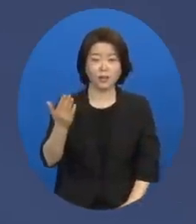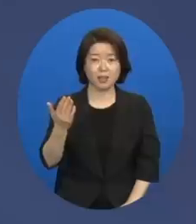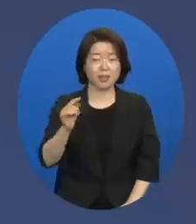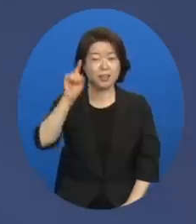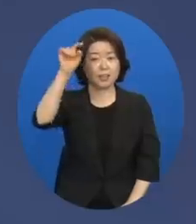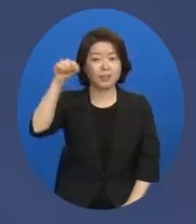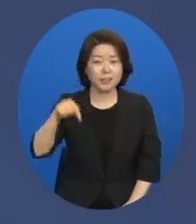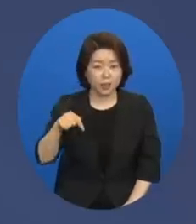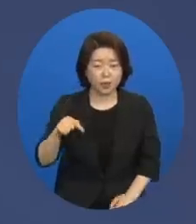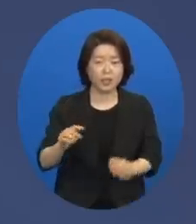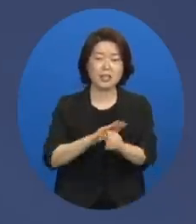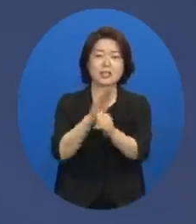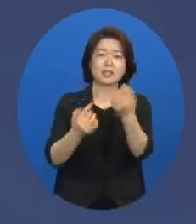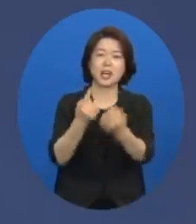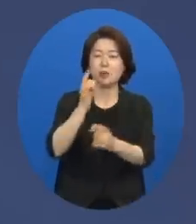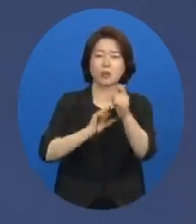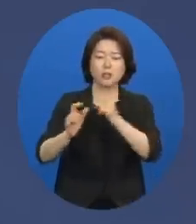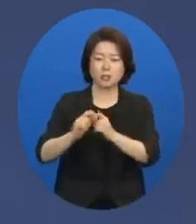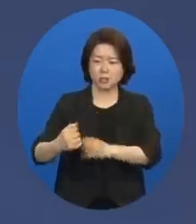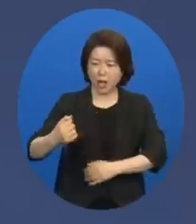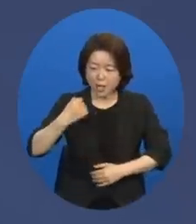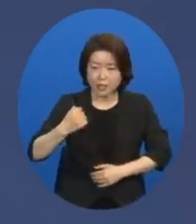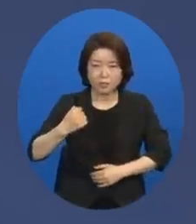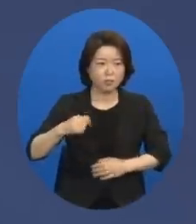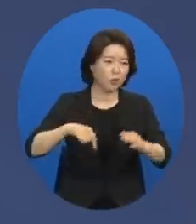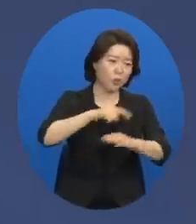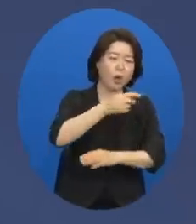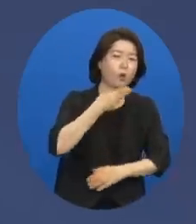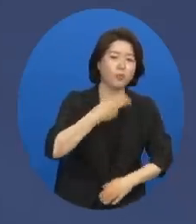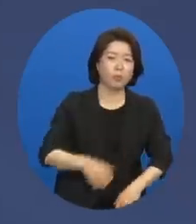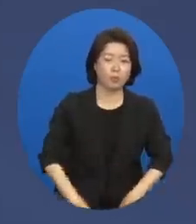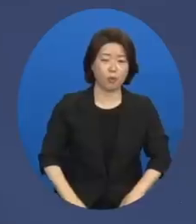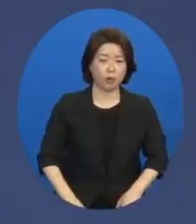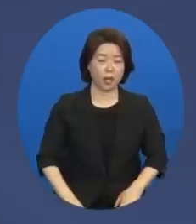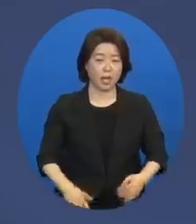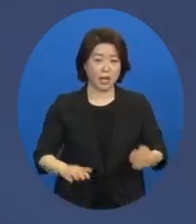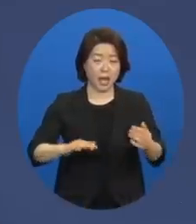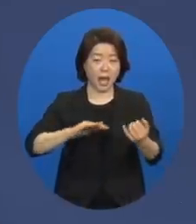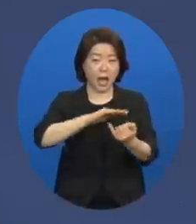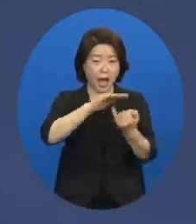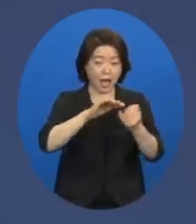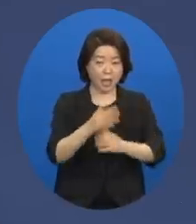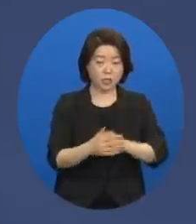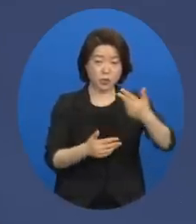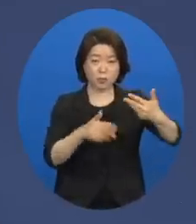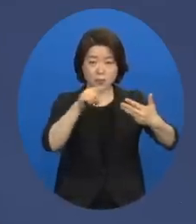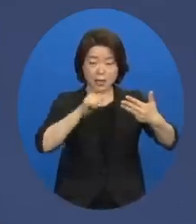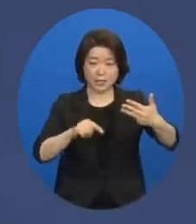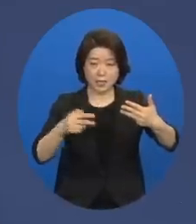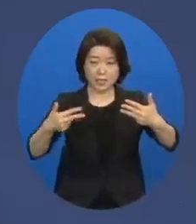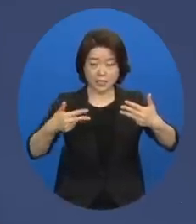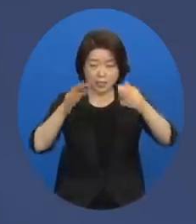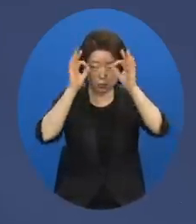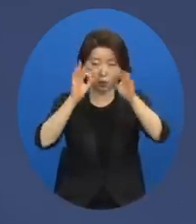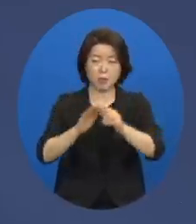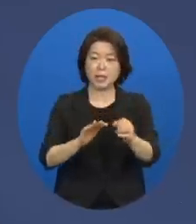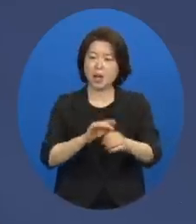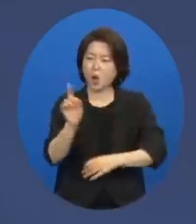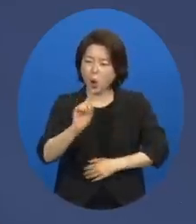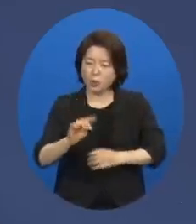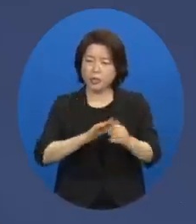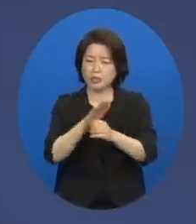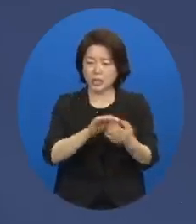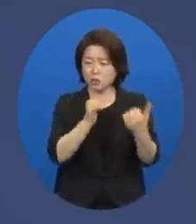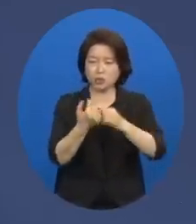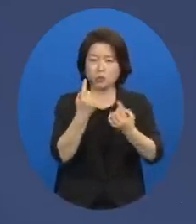천하에 사랑보다 더한 능력은 없습니다. 아가서 8장 6절 7절에 어떤 사랑은 죽음보다 강하여 물로도 불로도